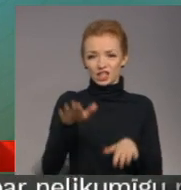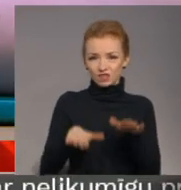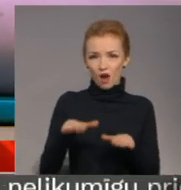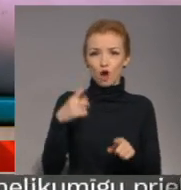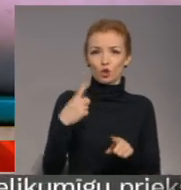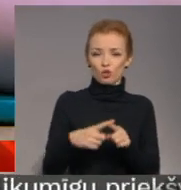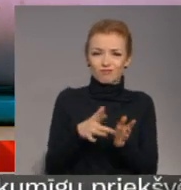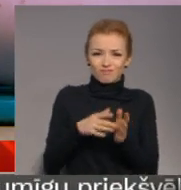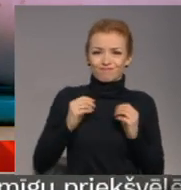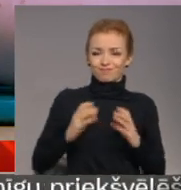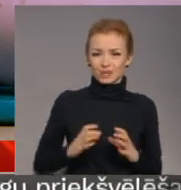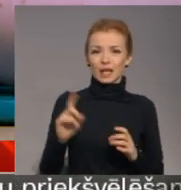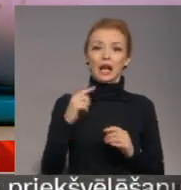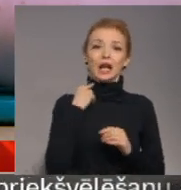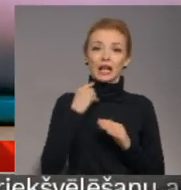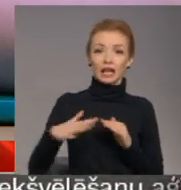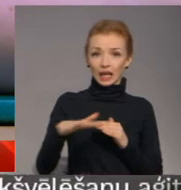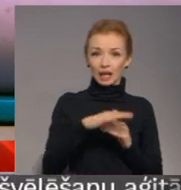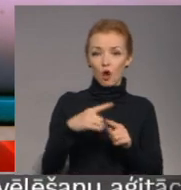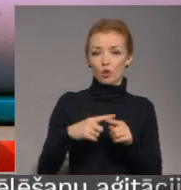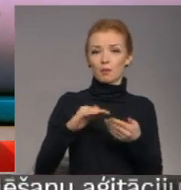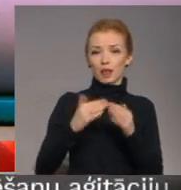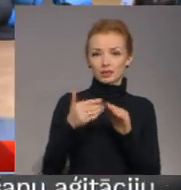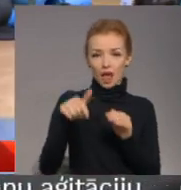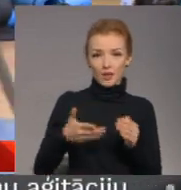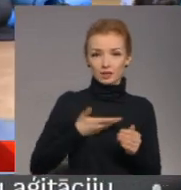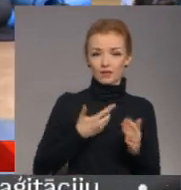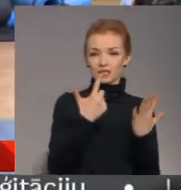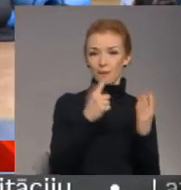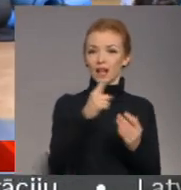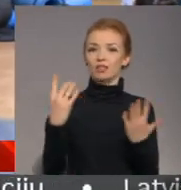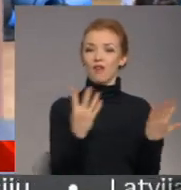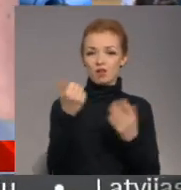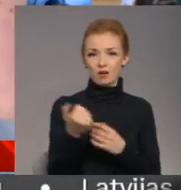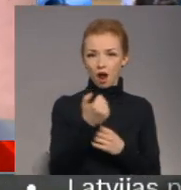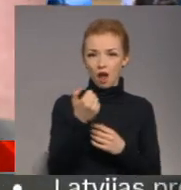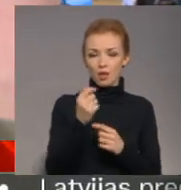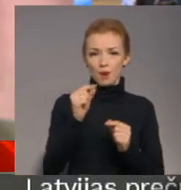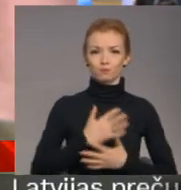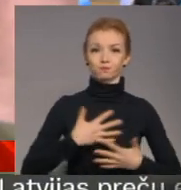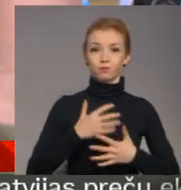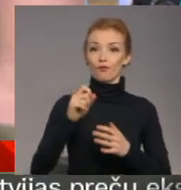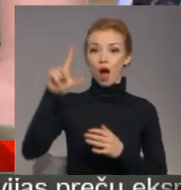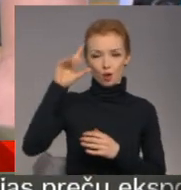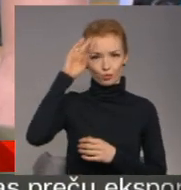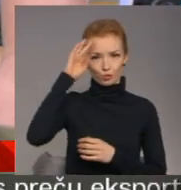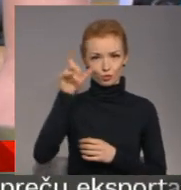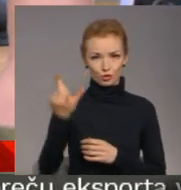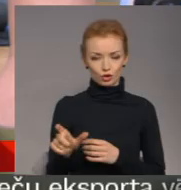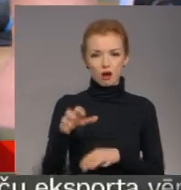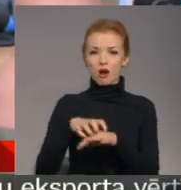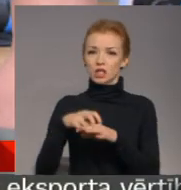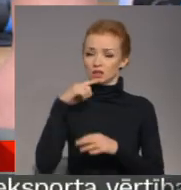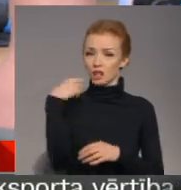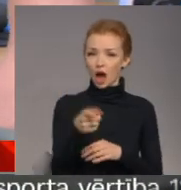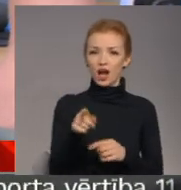Rīgā un pilsētās dzīvojošiem 7 un 9 gadus veciem skolēniem. Resnāk ir zēni. Ārsti uzsver, ka tas visvairāk